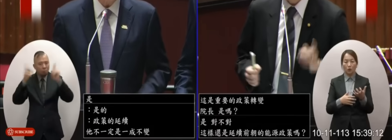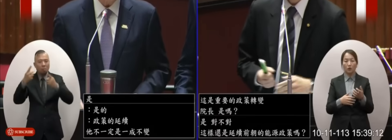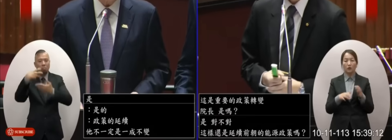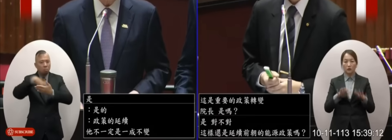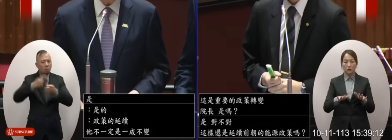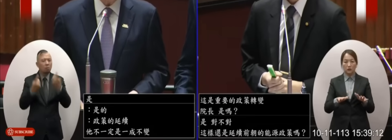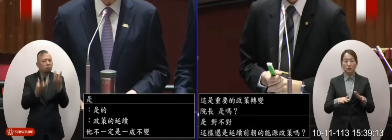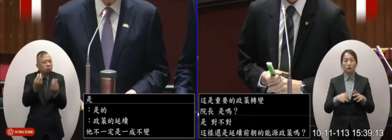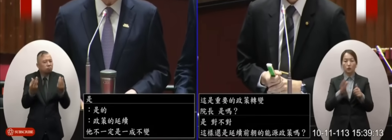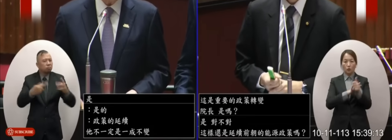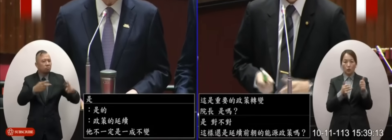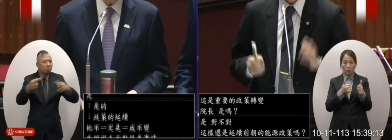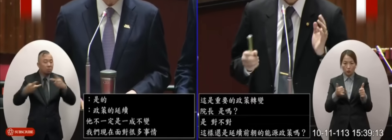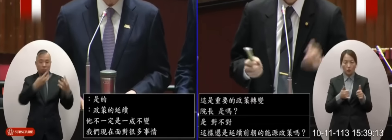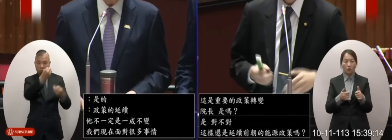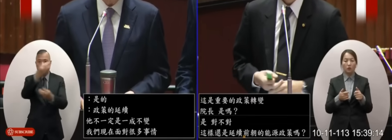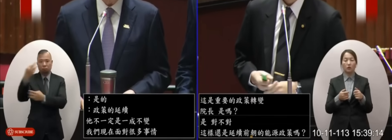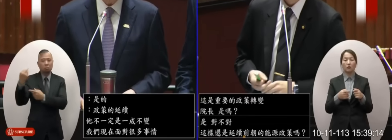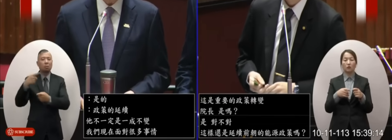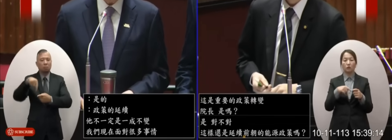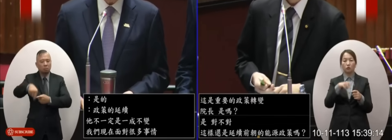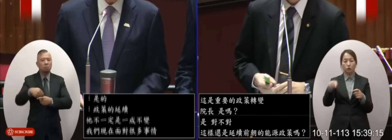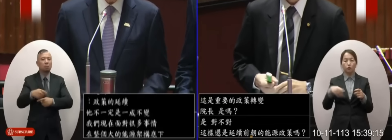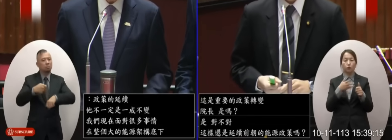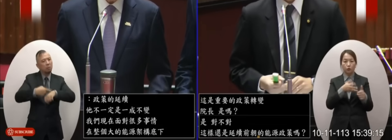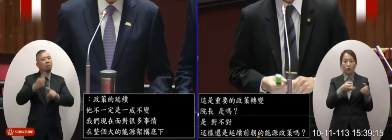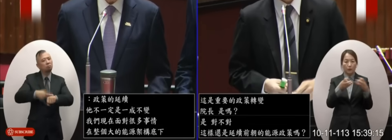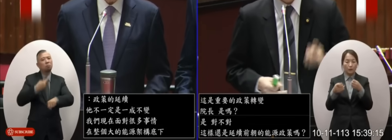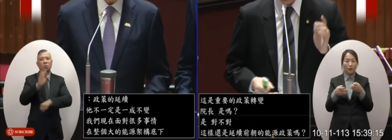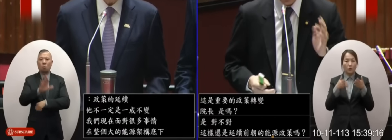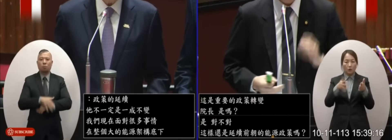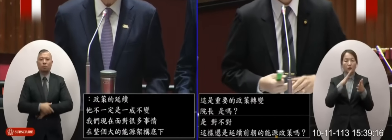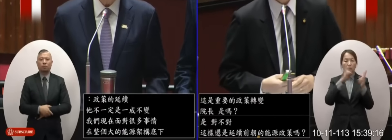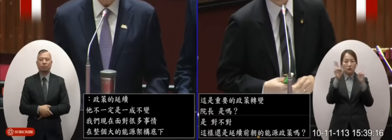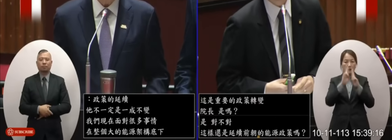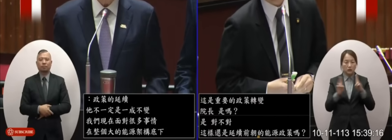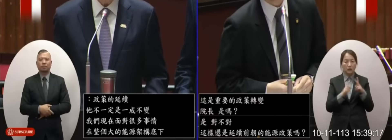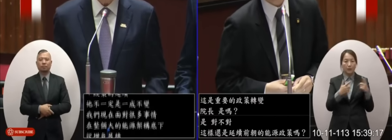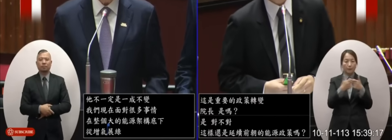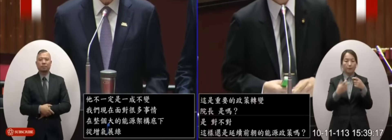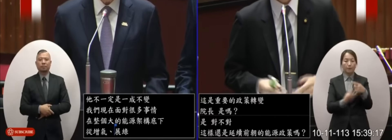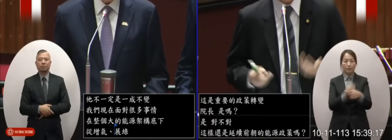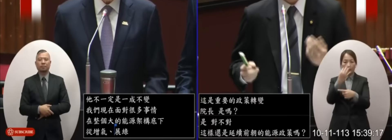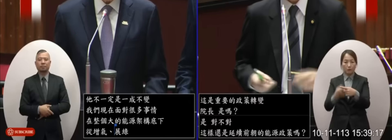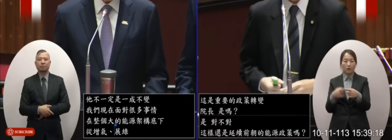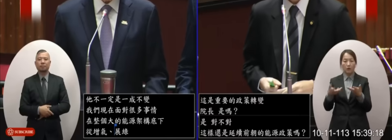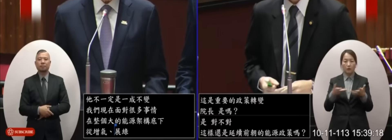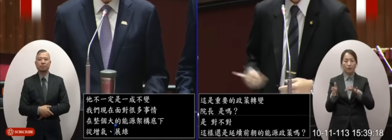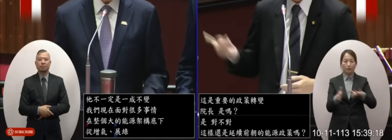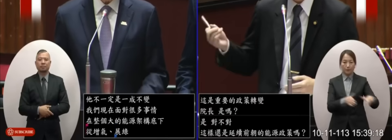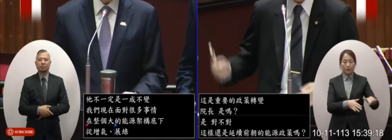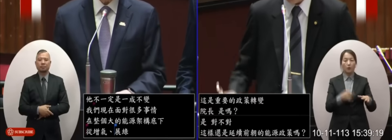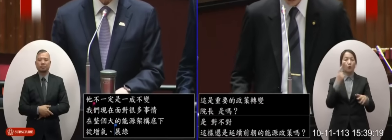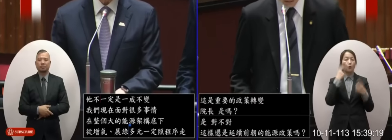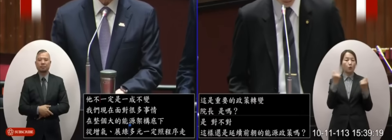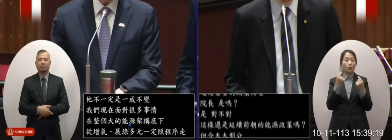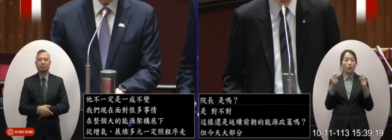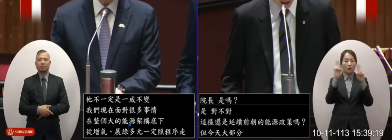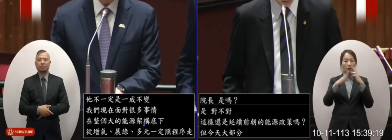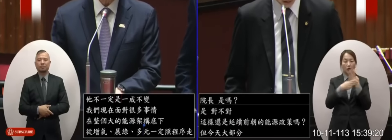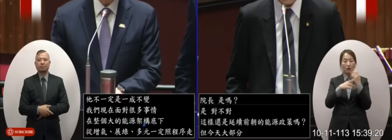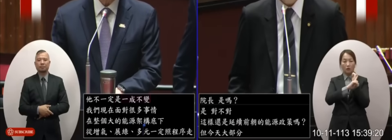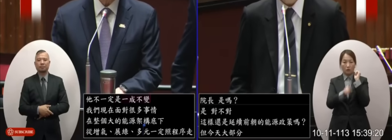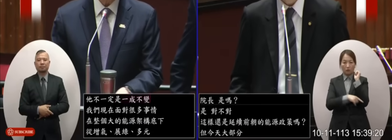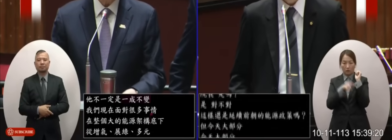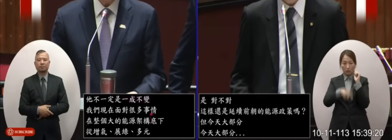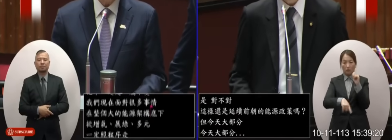整的。 今天大部分 时程也是可以弹性的。 大部分的委员今天都在谈配比的问题，我今天就先不谈配比的问题，但我谈别的。比如说电业法修正就是一个